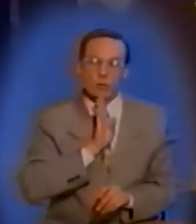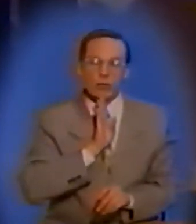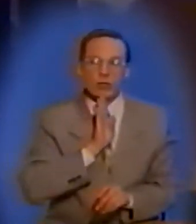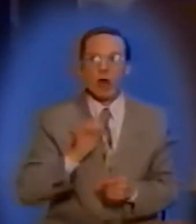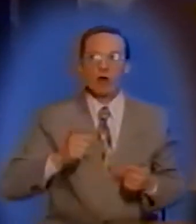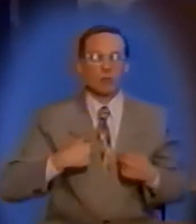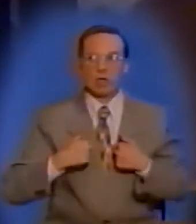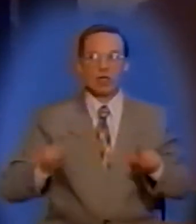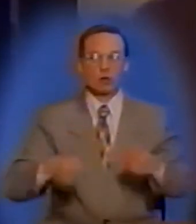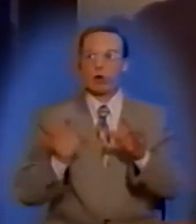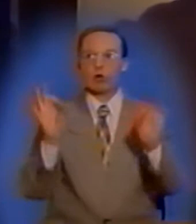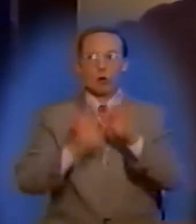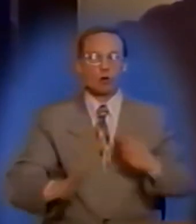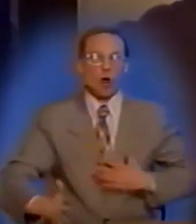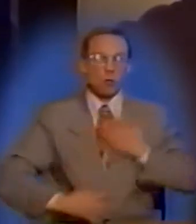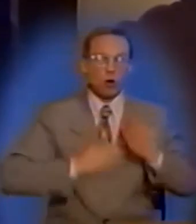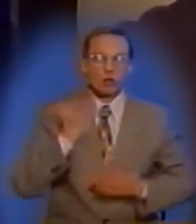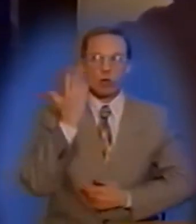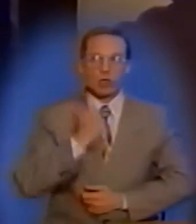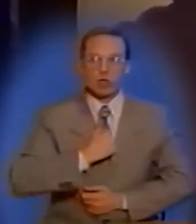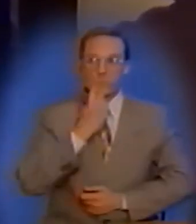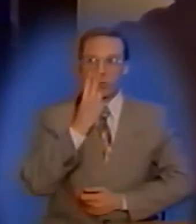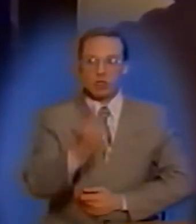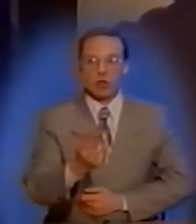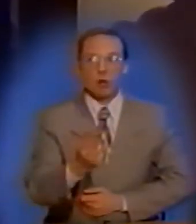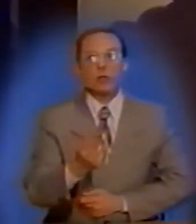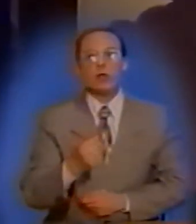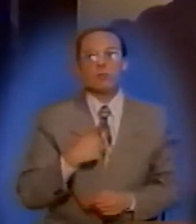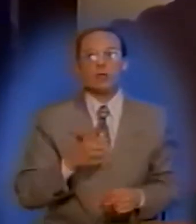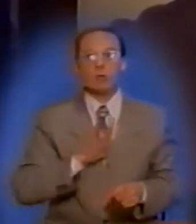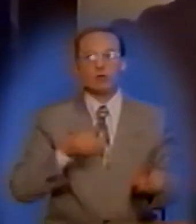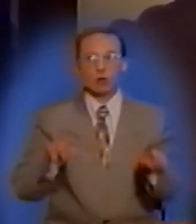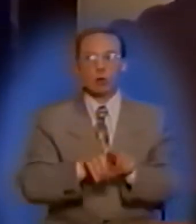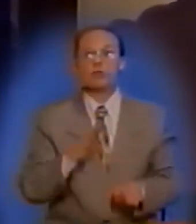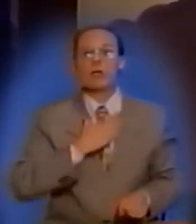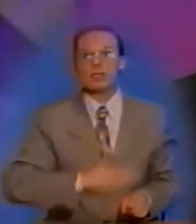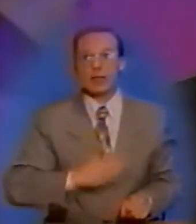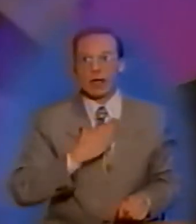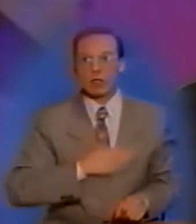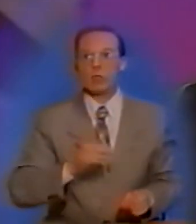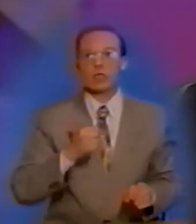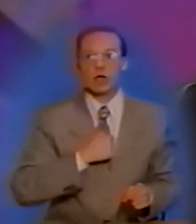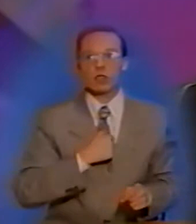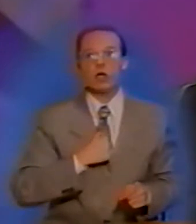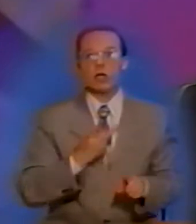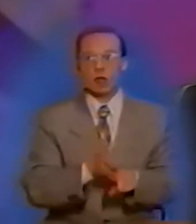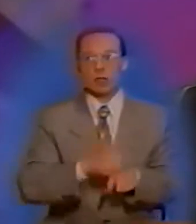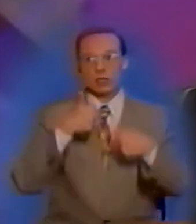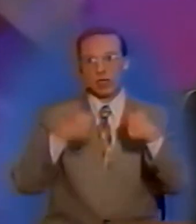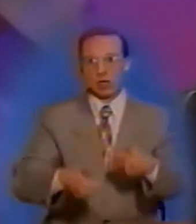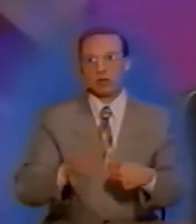nesukelia jokių emocijų. Ir dabar, kai aš pamačiau būtent to nuožiūrį, man toks buvo pasitenkinimas. Aš dabar labai gerai atsimenu